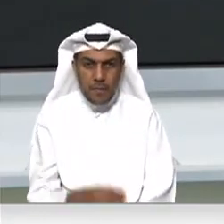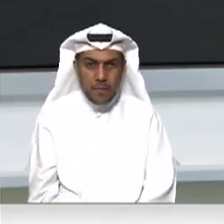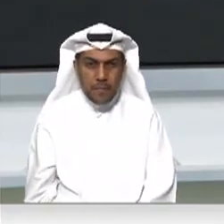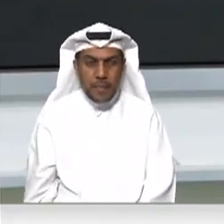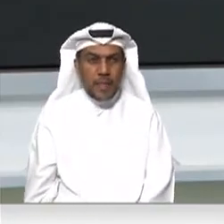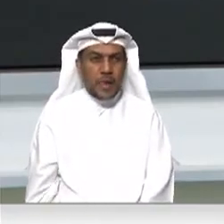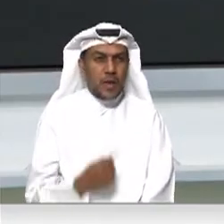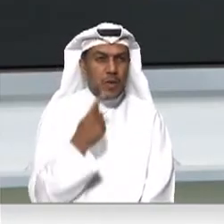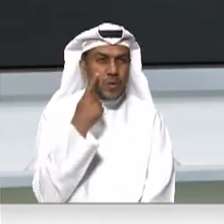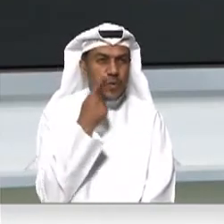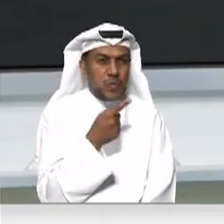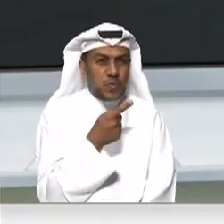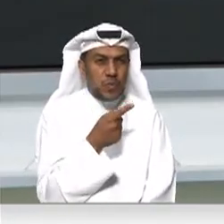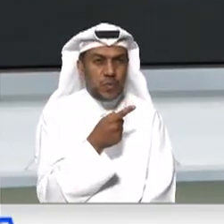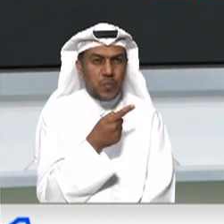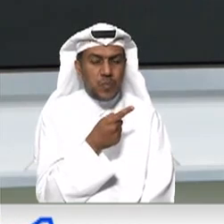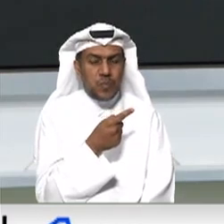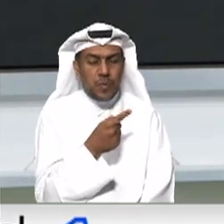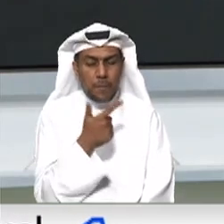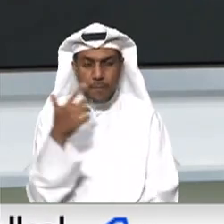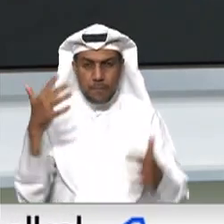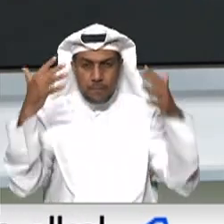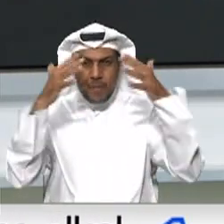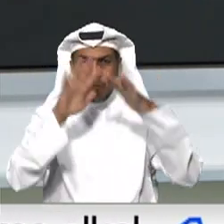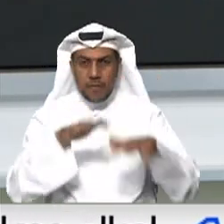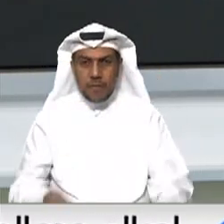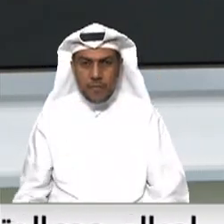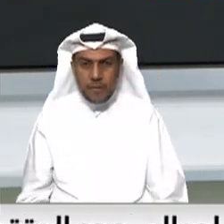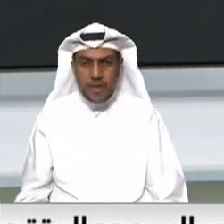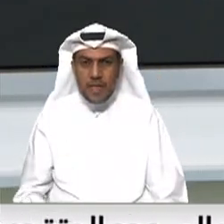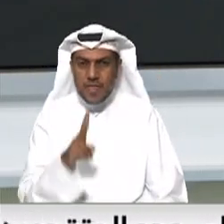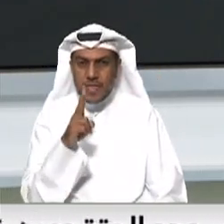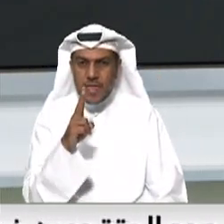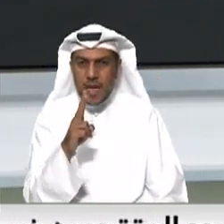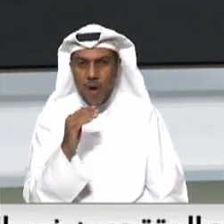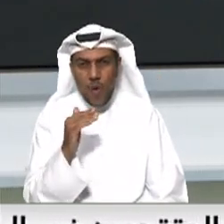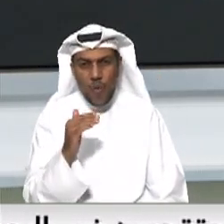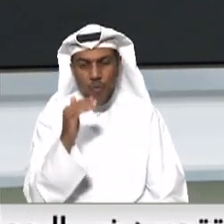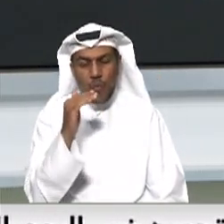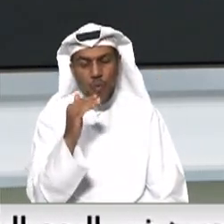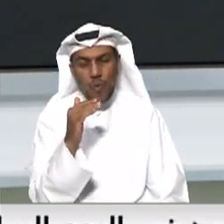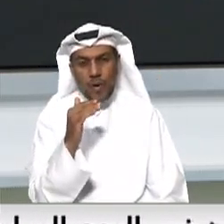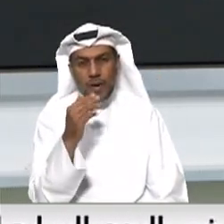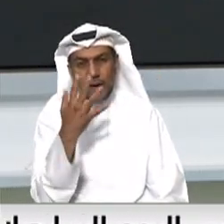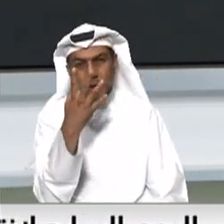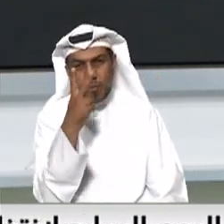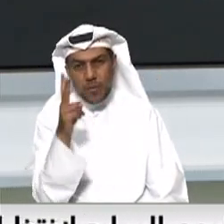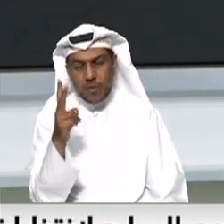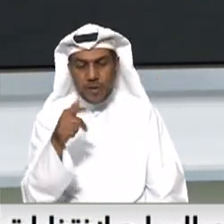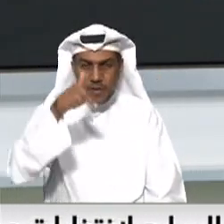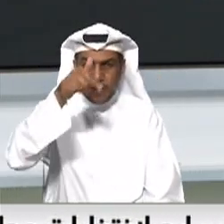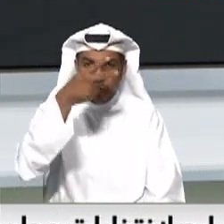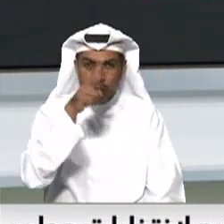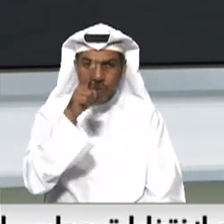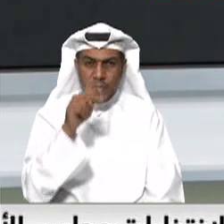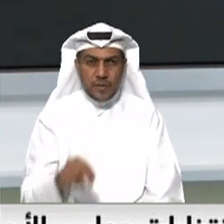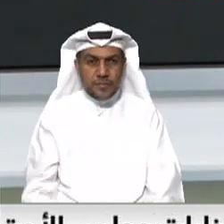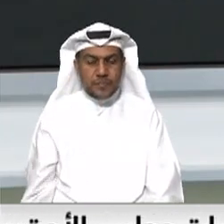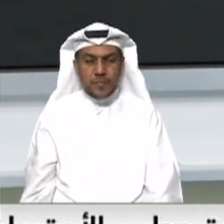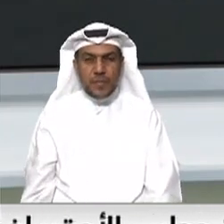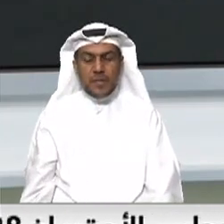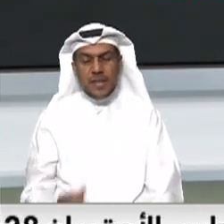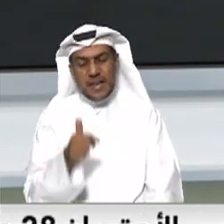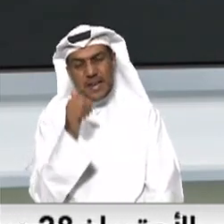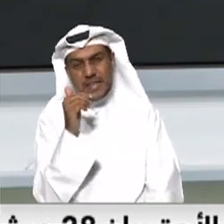متر في الساعه عبور السحب مستمر ويانا ودرجات الحراره للساعه 12 تتراوح ما بين 24 الى 26 درجه مئويه لاعتدال